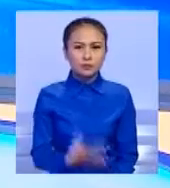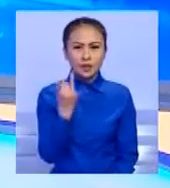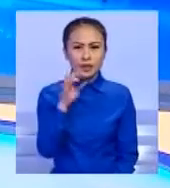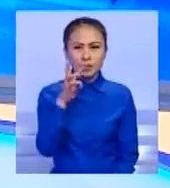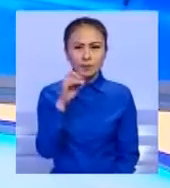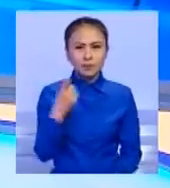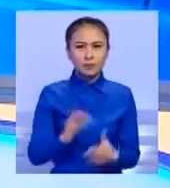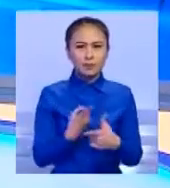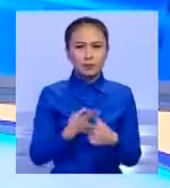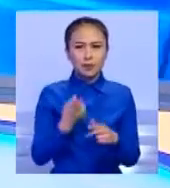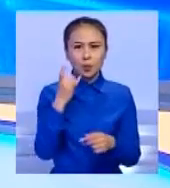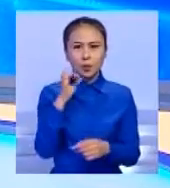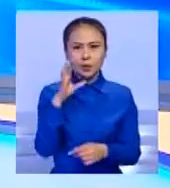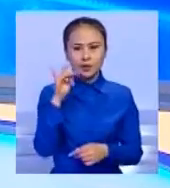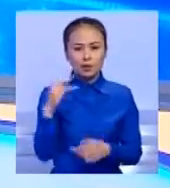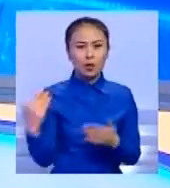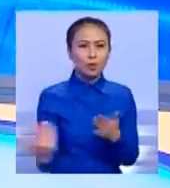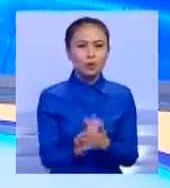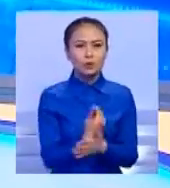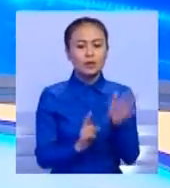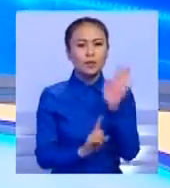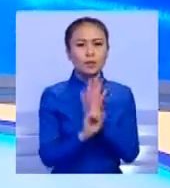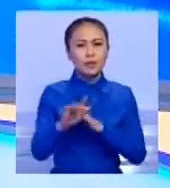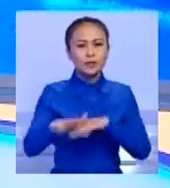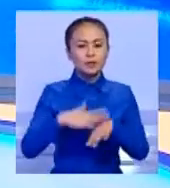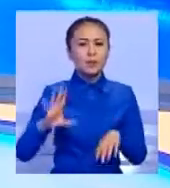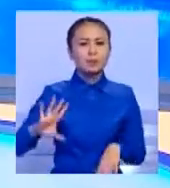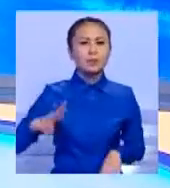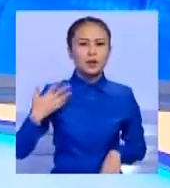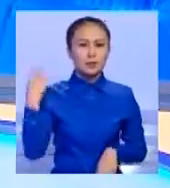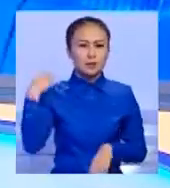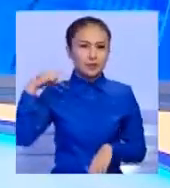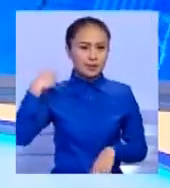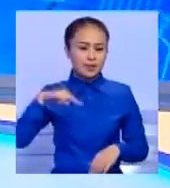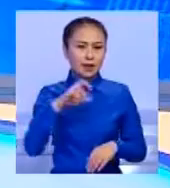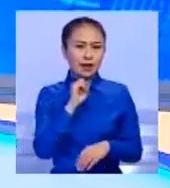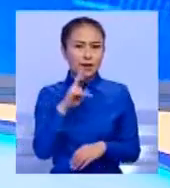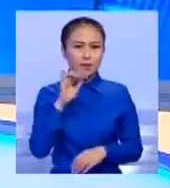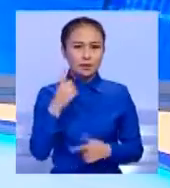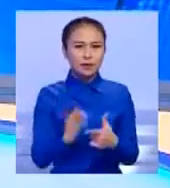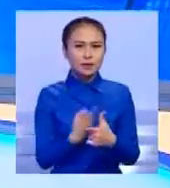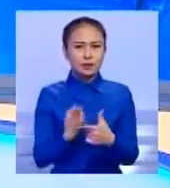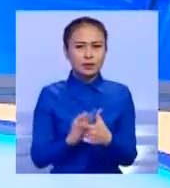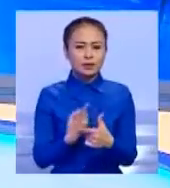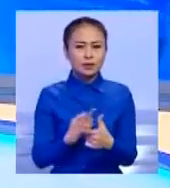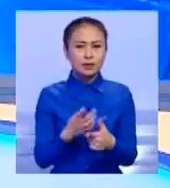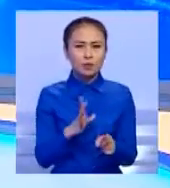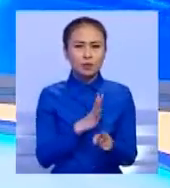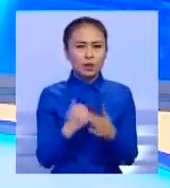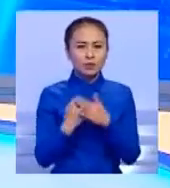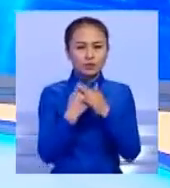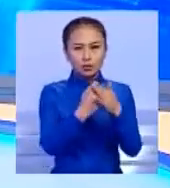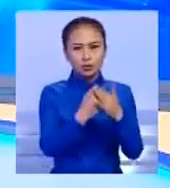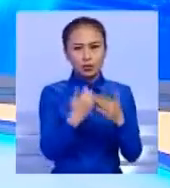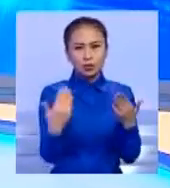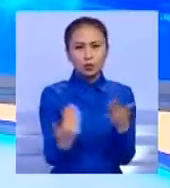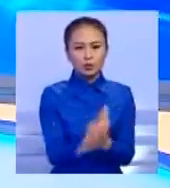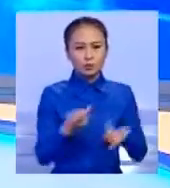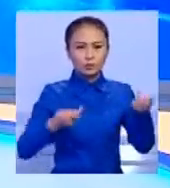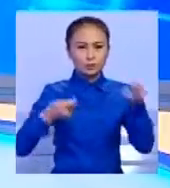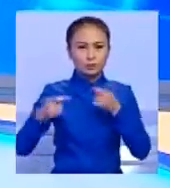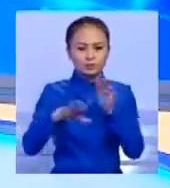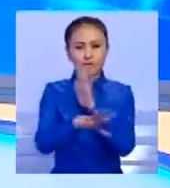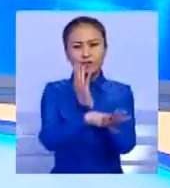Еменде хуситтердің қолынан қаза тапқан елдің бұрынғы президенті Али Абдалла Салих пен жақтастар өздерінің жаңа